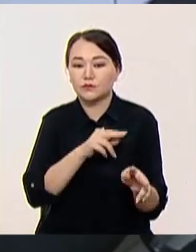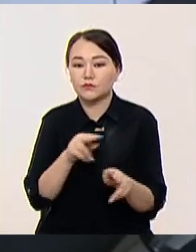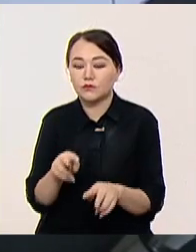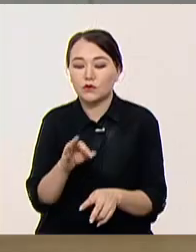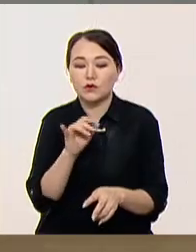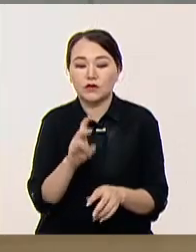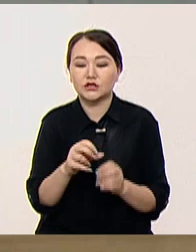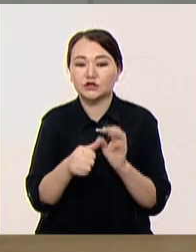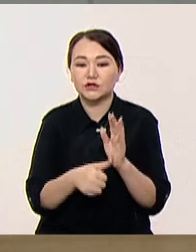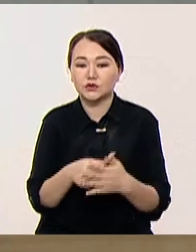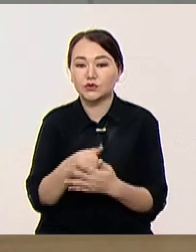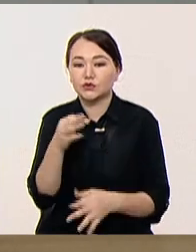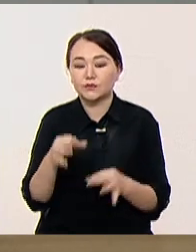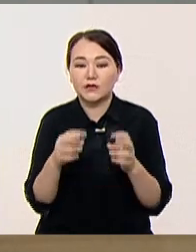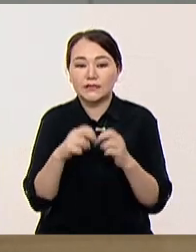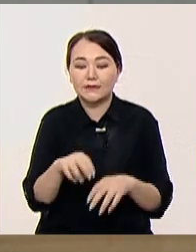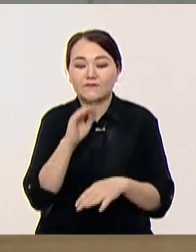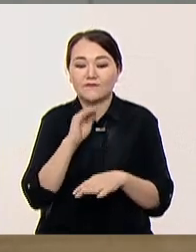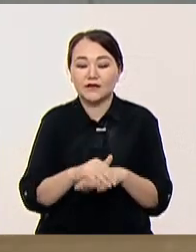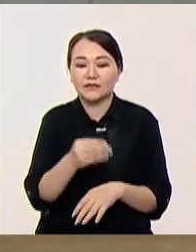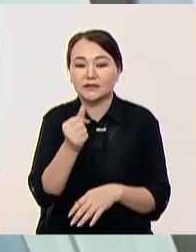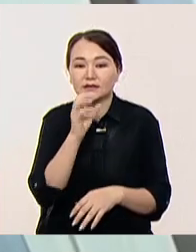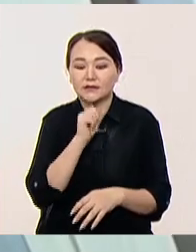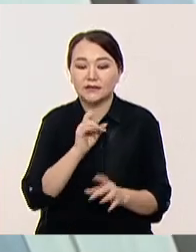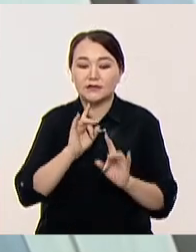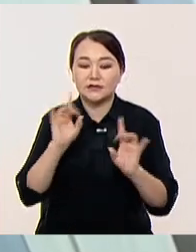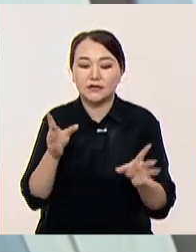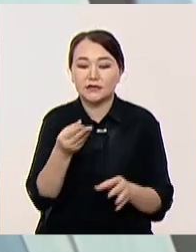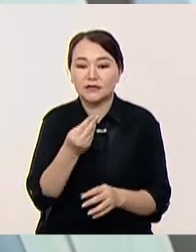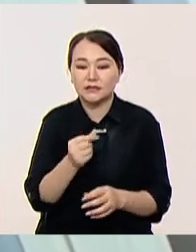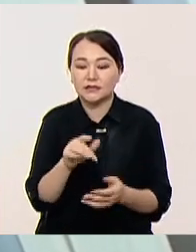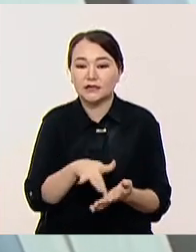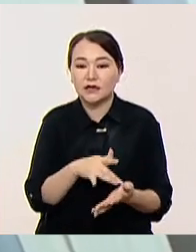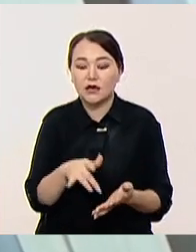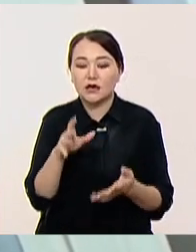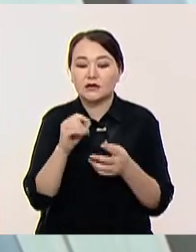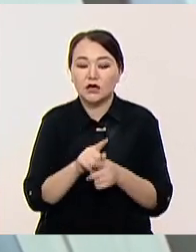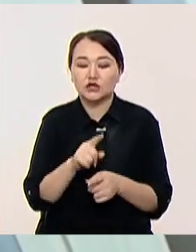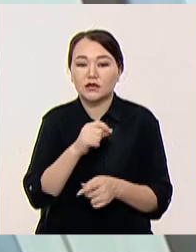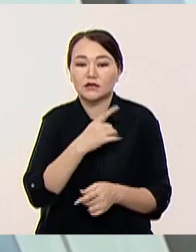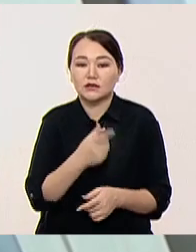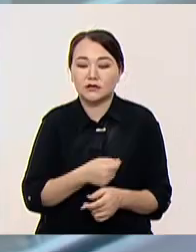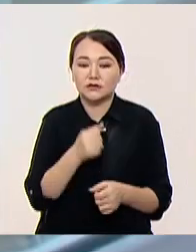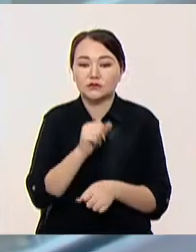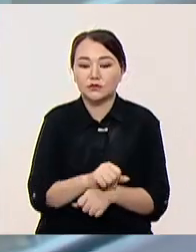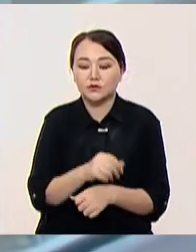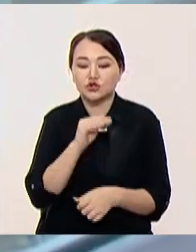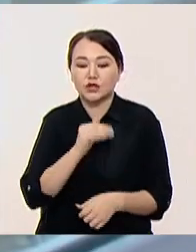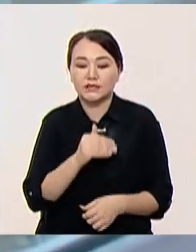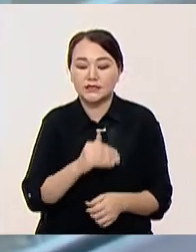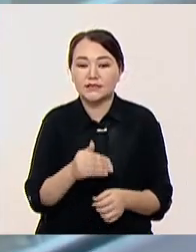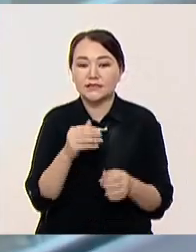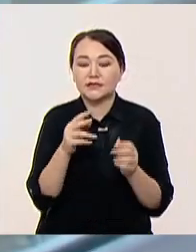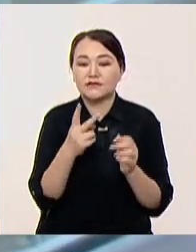заведено 16 досудебных расследований по фактам хищения и растраты денежных средств. Также прекращены лицензии 7 частных судебных исполнителей.